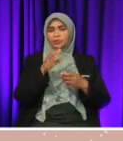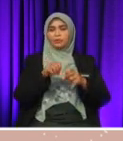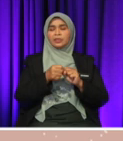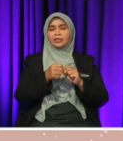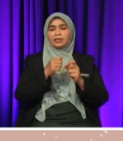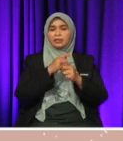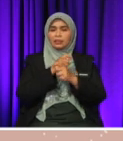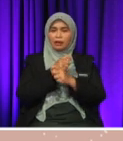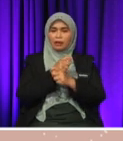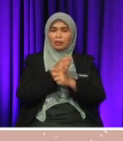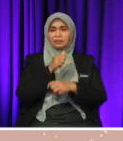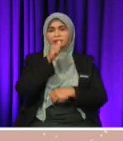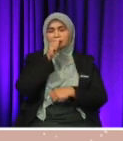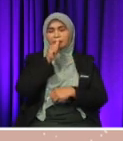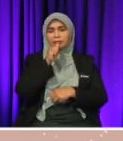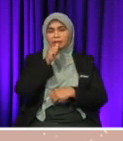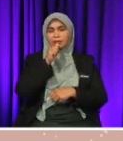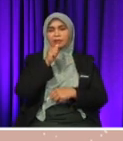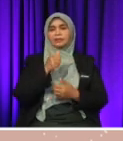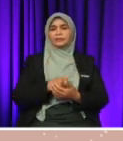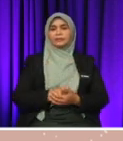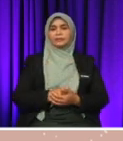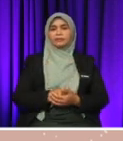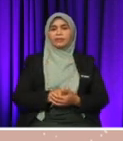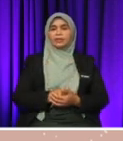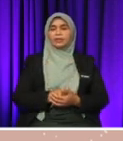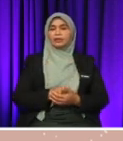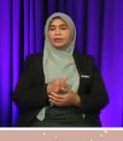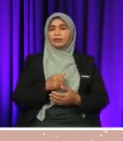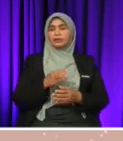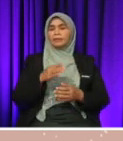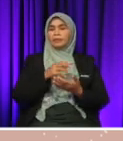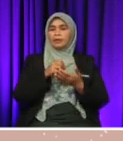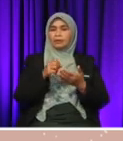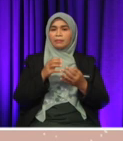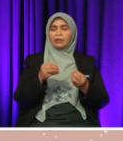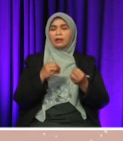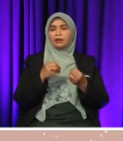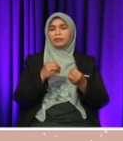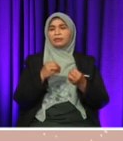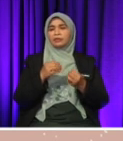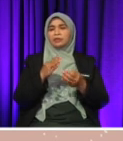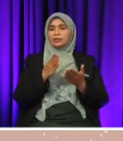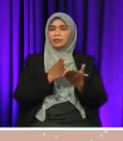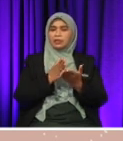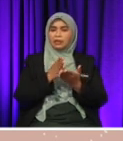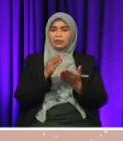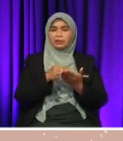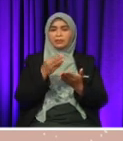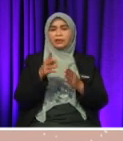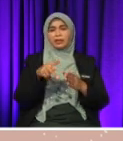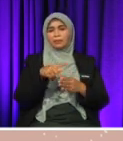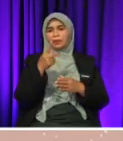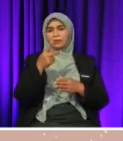pengarang tidak berhasil terbeban menjaga ibunya sebaliknya ingin terus diberi peluang berbakti dan membalas